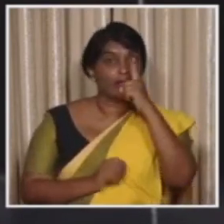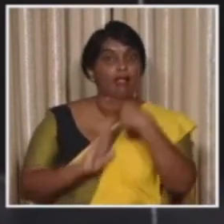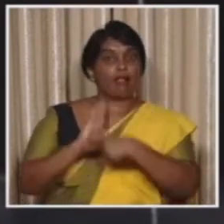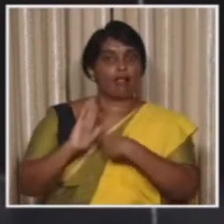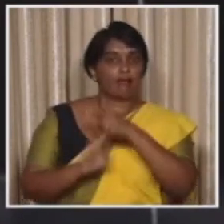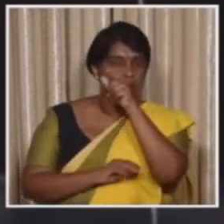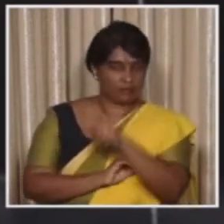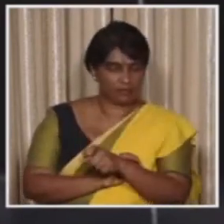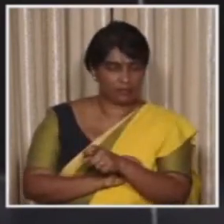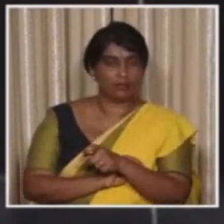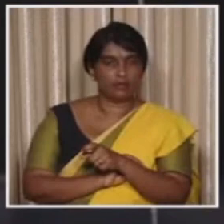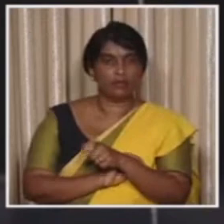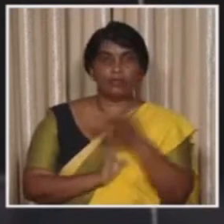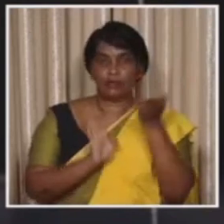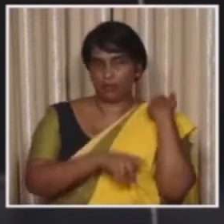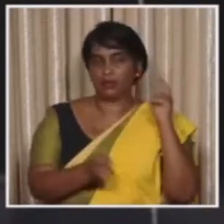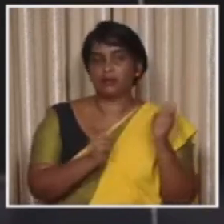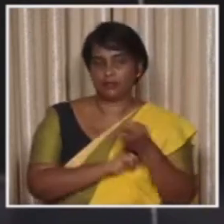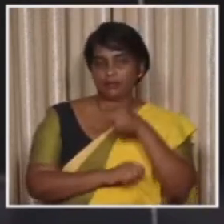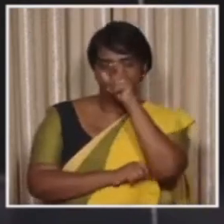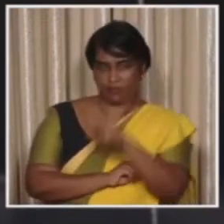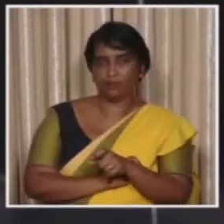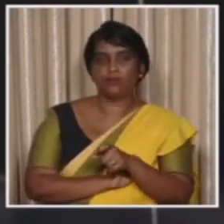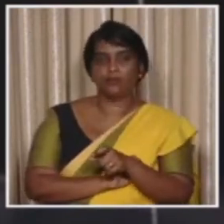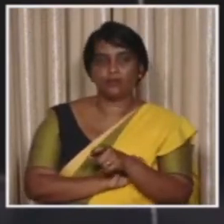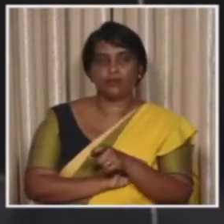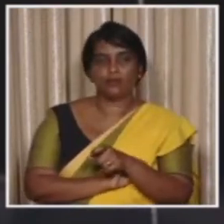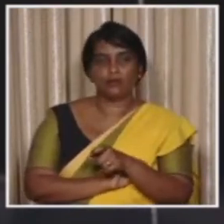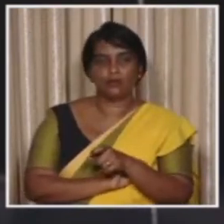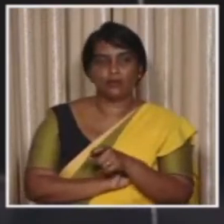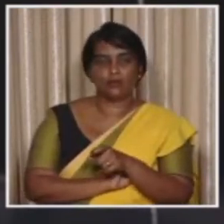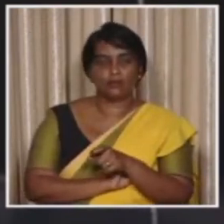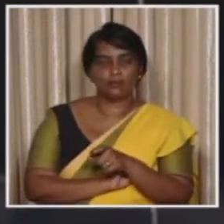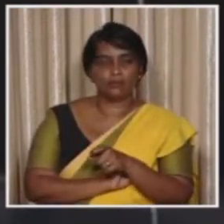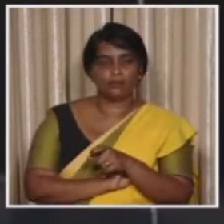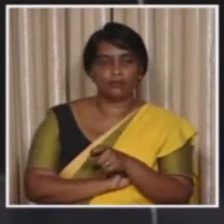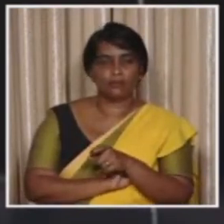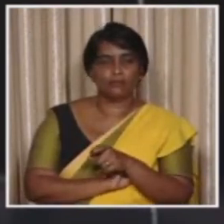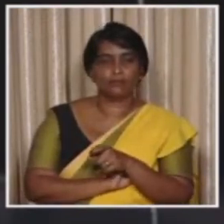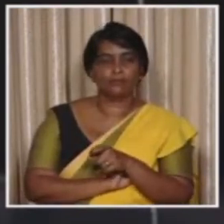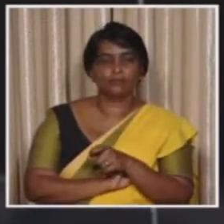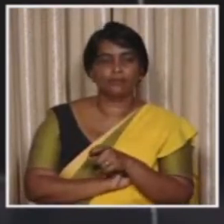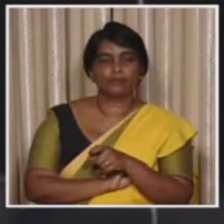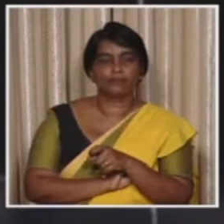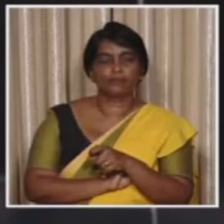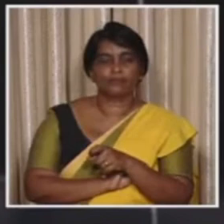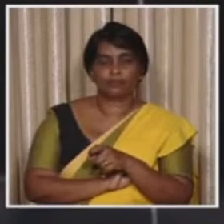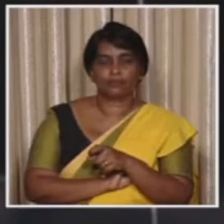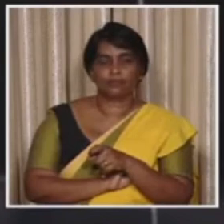ලංකාවේ ක්‍රීඩකෙක් හිටපු ක්‍රීඩකෙක් ක්‍රිකට් ක්‍රීඩකෙක්. එයාට කියන්නේ බව්ව කියලා කියනවා පෙට් නේම් එක. මට අනිත් නම් මතක